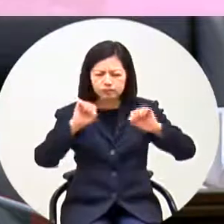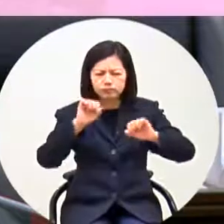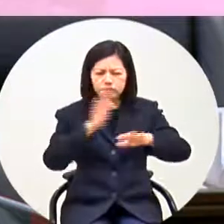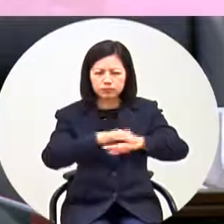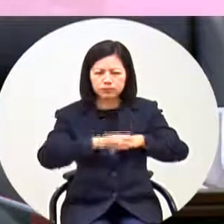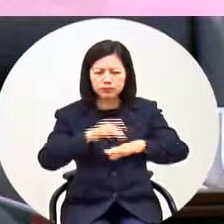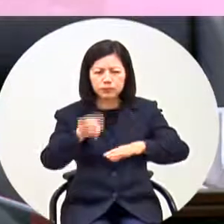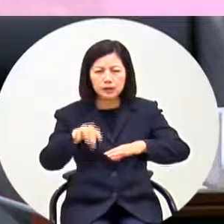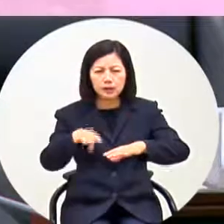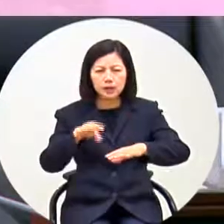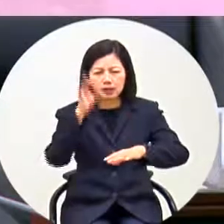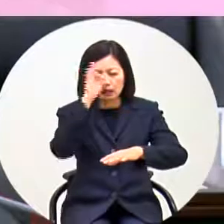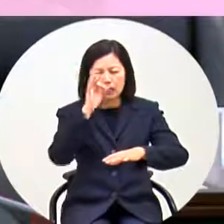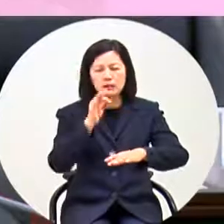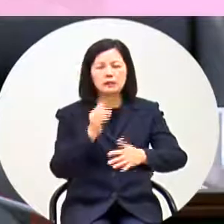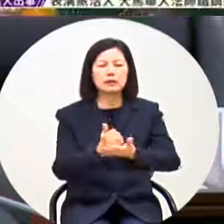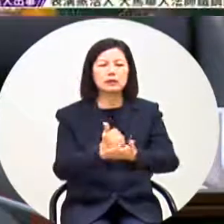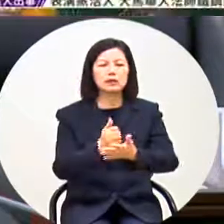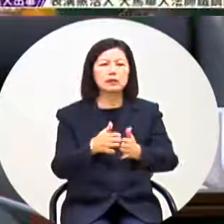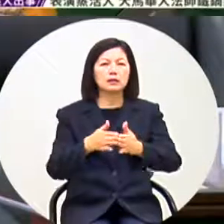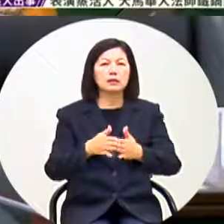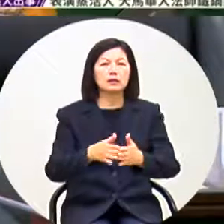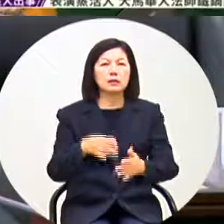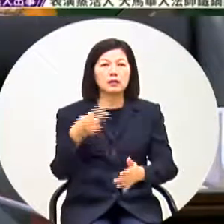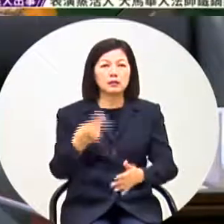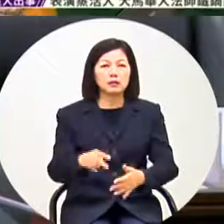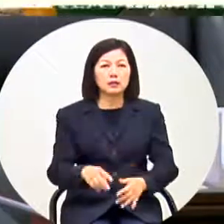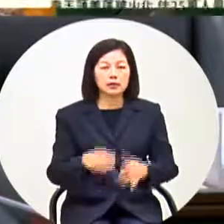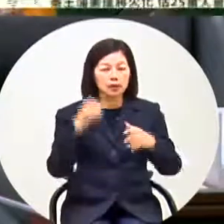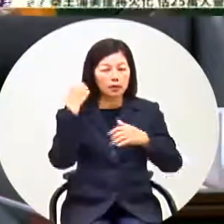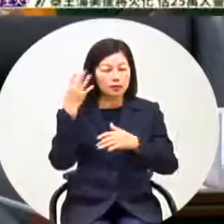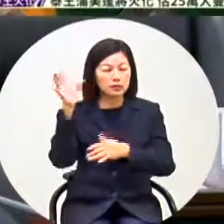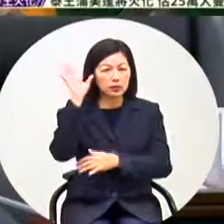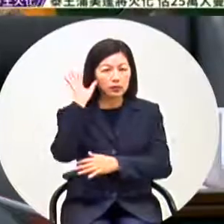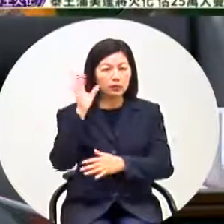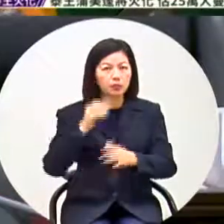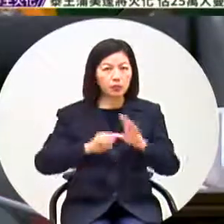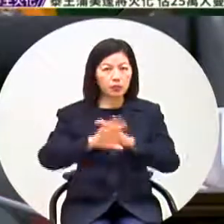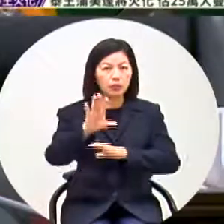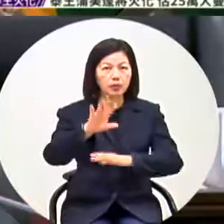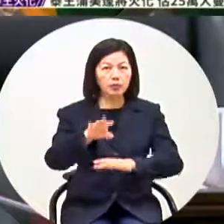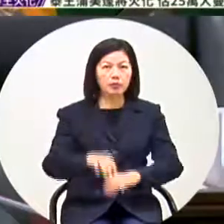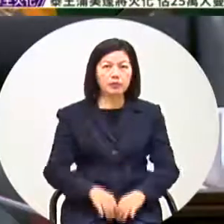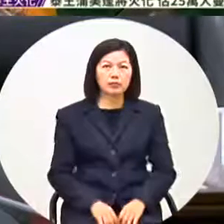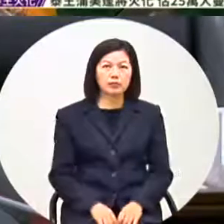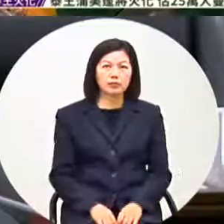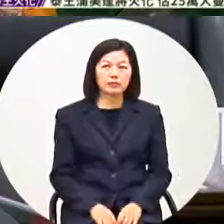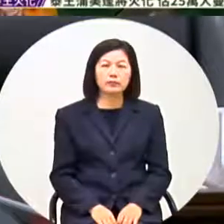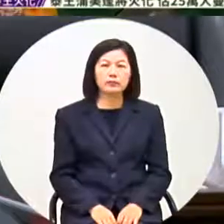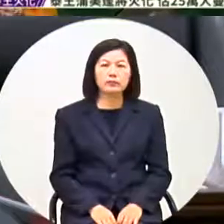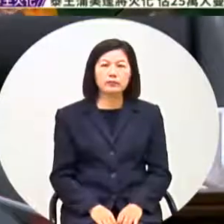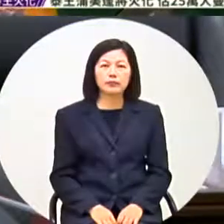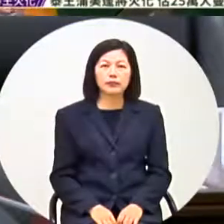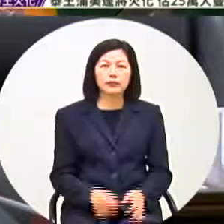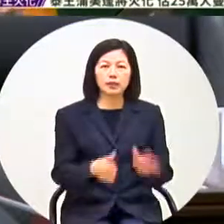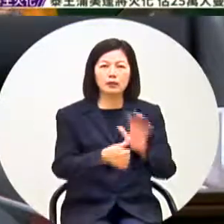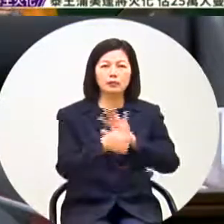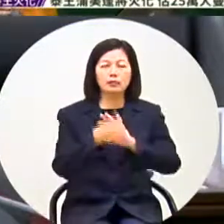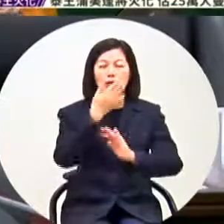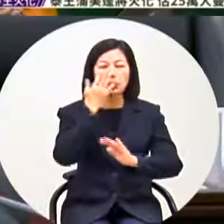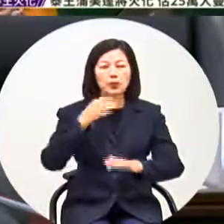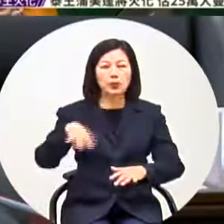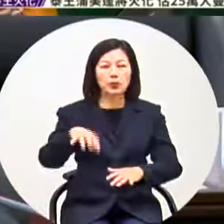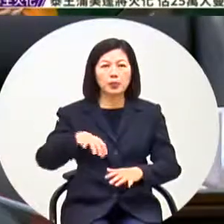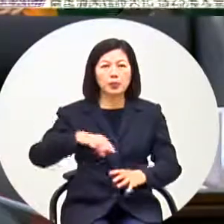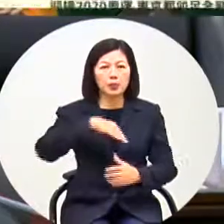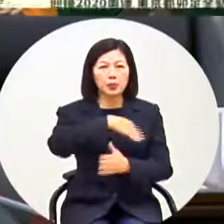个新闻的报道，来请播放。 知名的旅游指南《孤独星球》，他们现在推出新书《